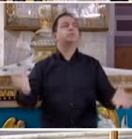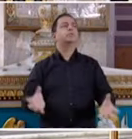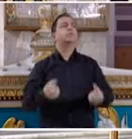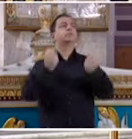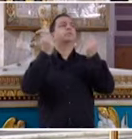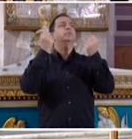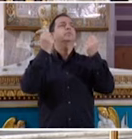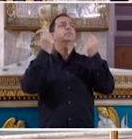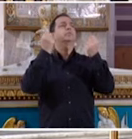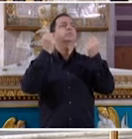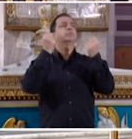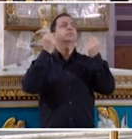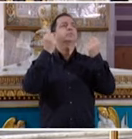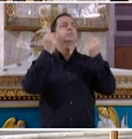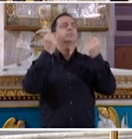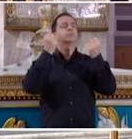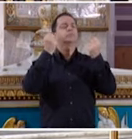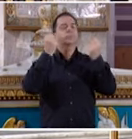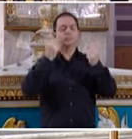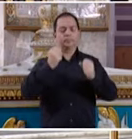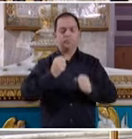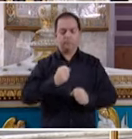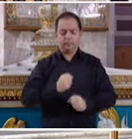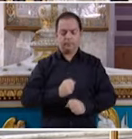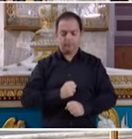σωθήνε τας ψυχάς